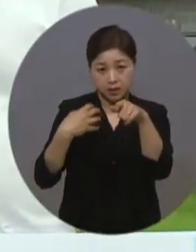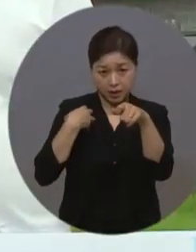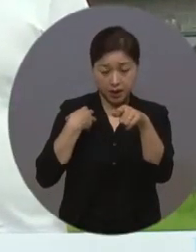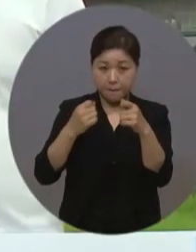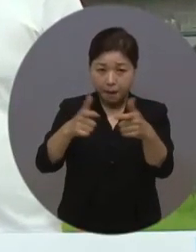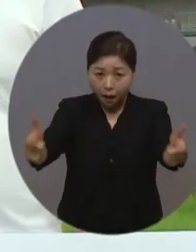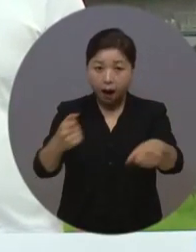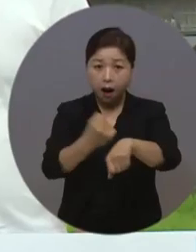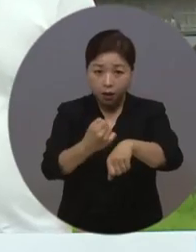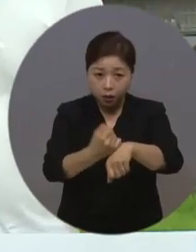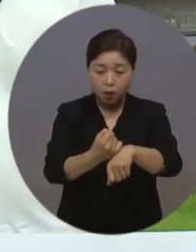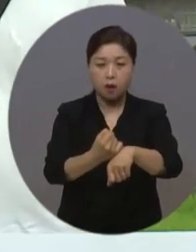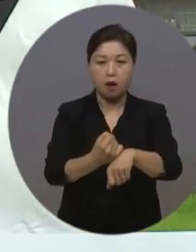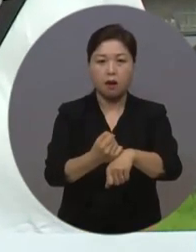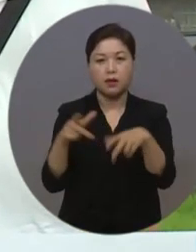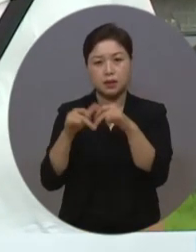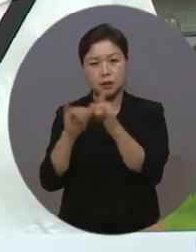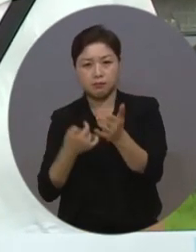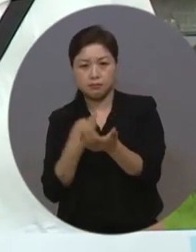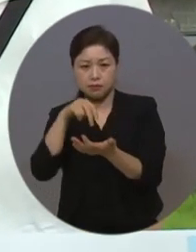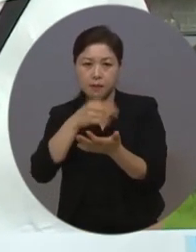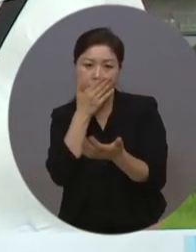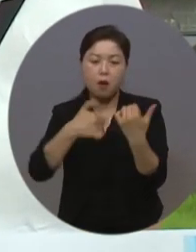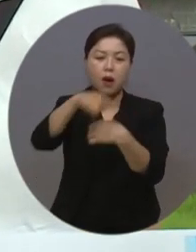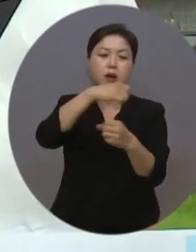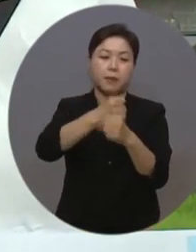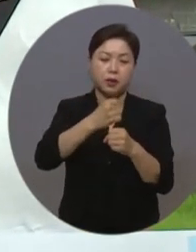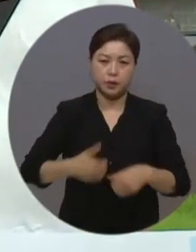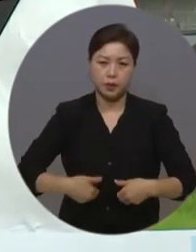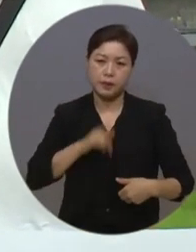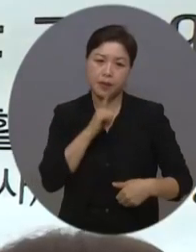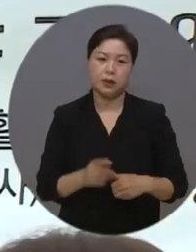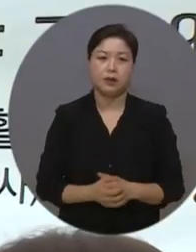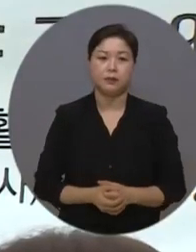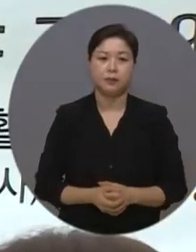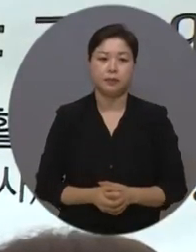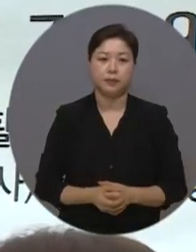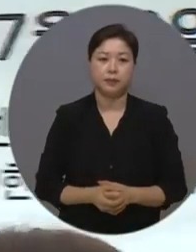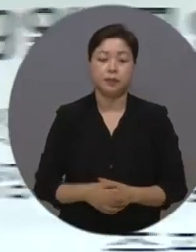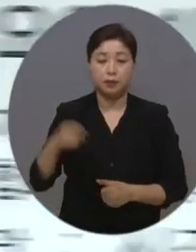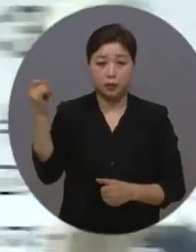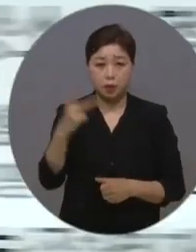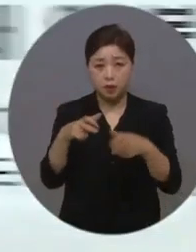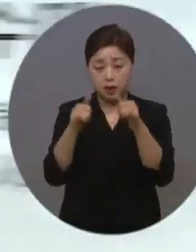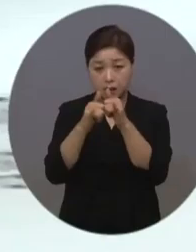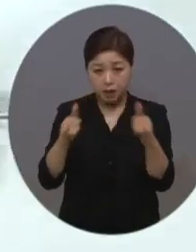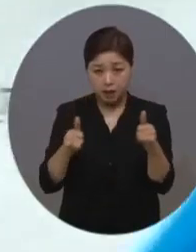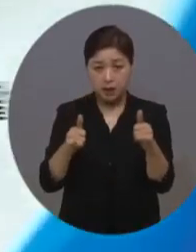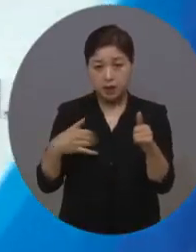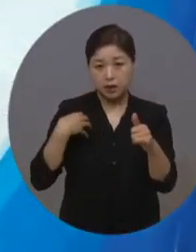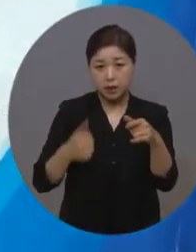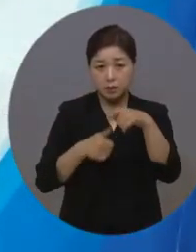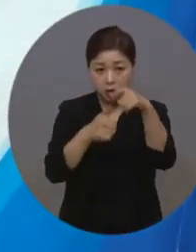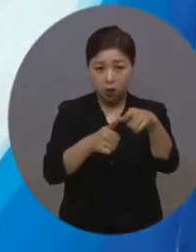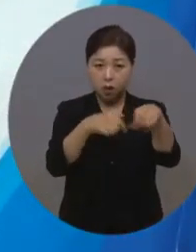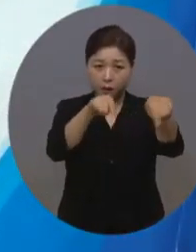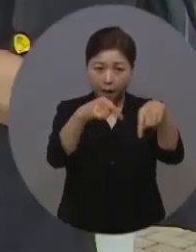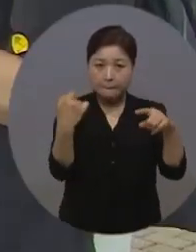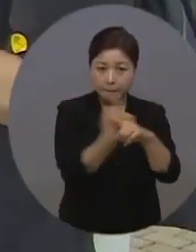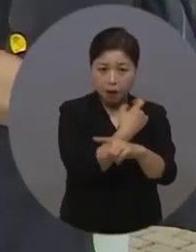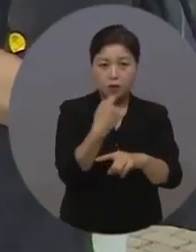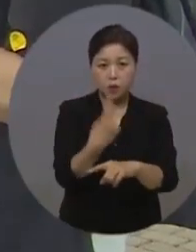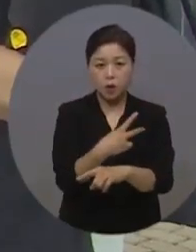강사들이 차례 팔 수 있는 환경을 조성해야 한다는 설명입니다 또한 장애인 의무고용 정책 개선 시각장애인